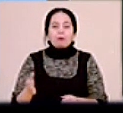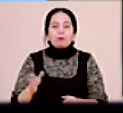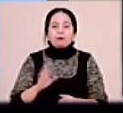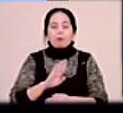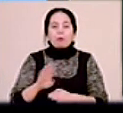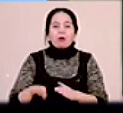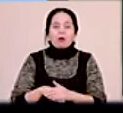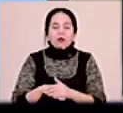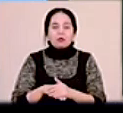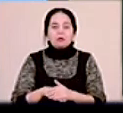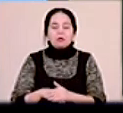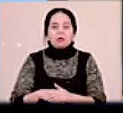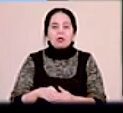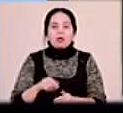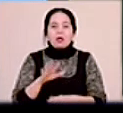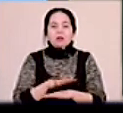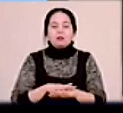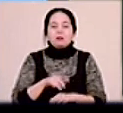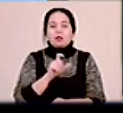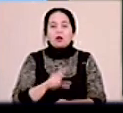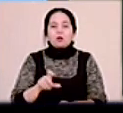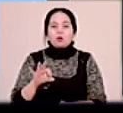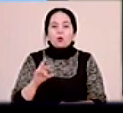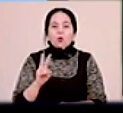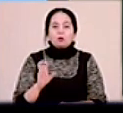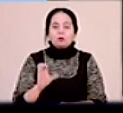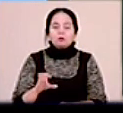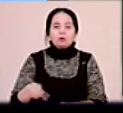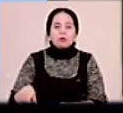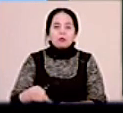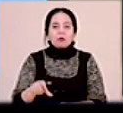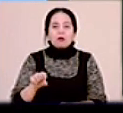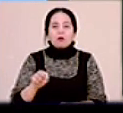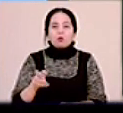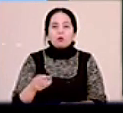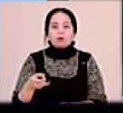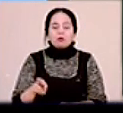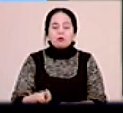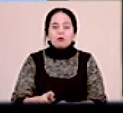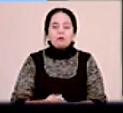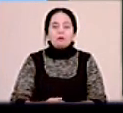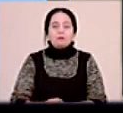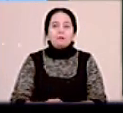рекой Окс. Это река Амударья.